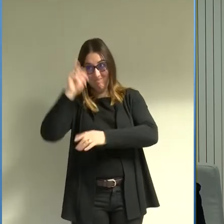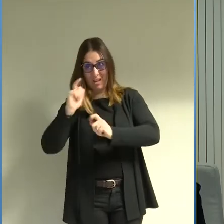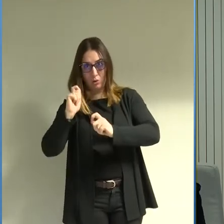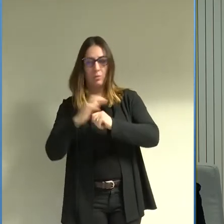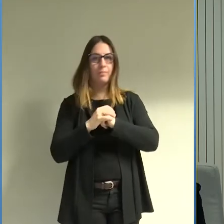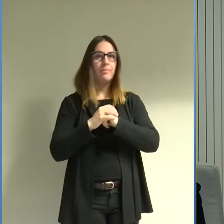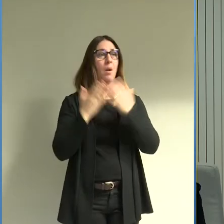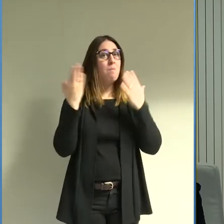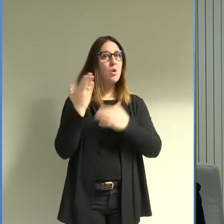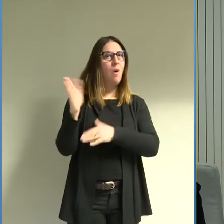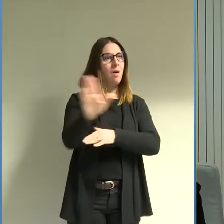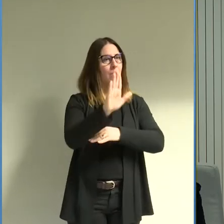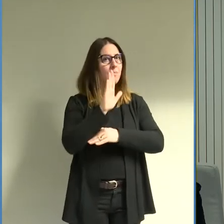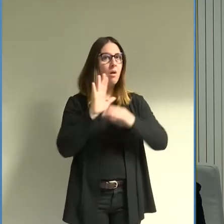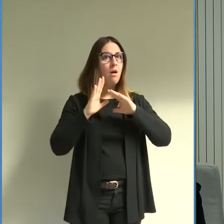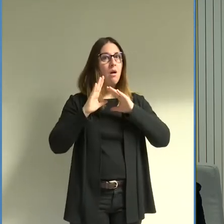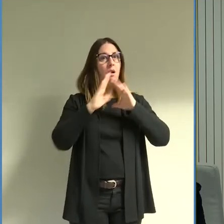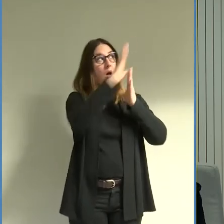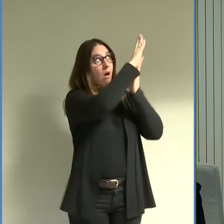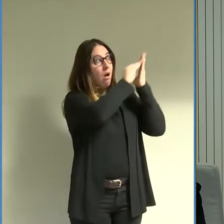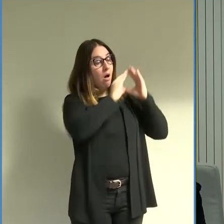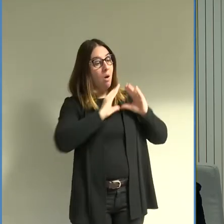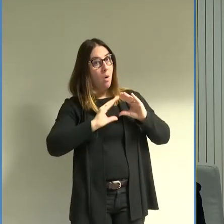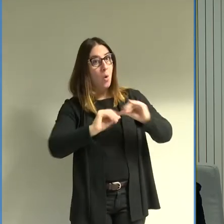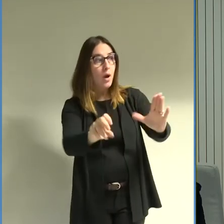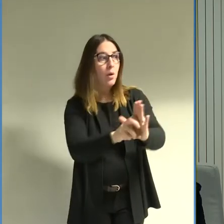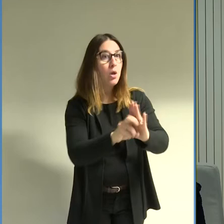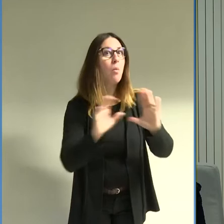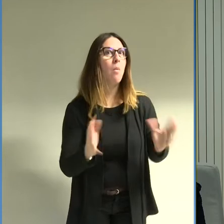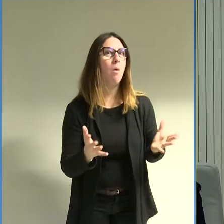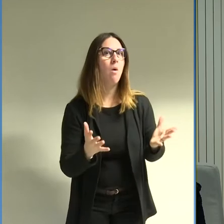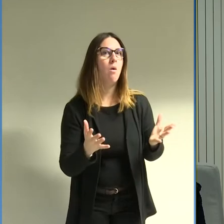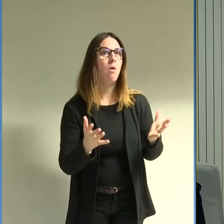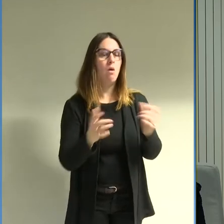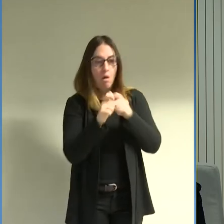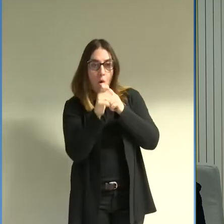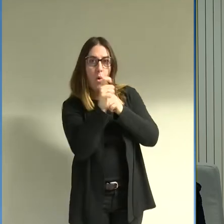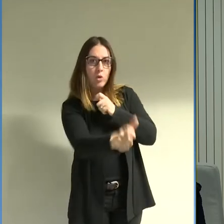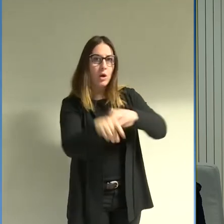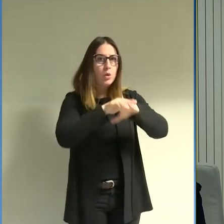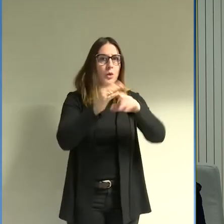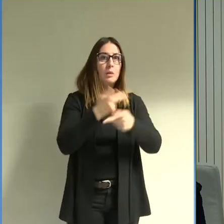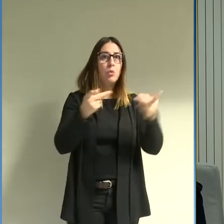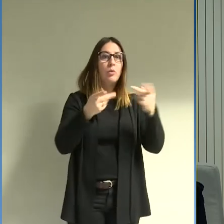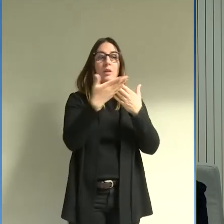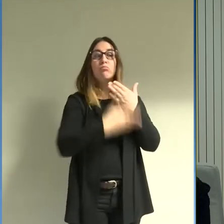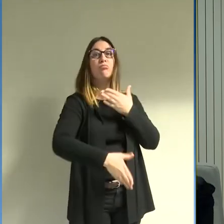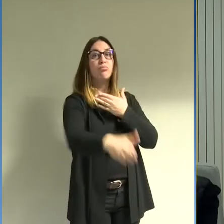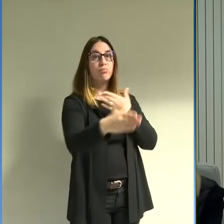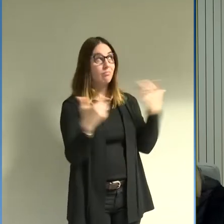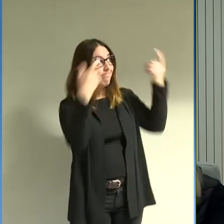soit faite sur la déclinaison que vous souhaiterez enfer à grenoble et l'impact sur vos politiques publiques à venir